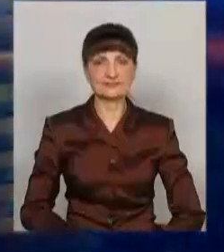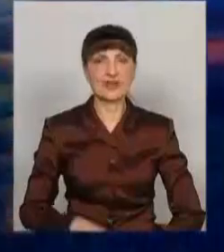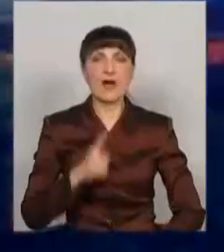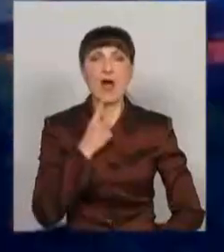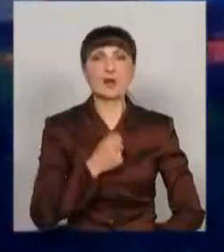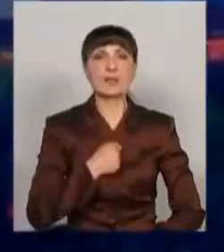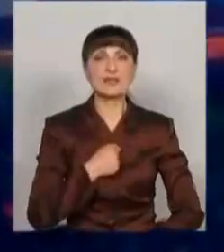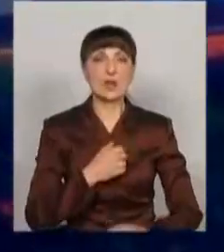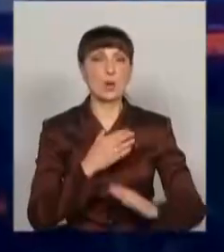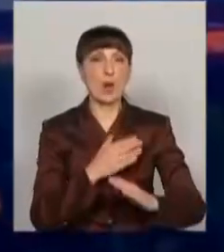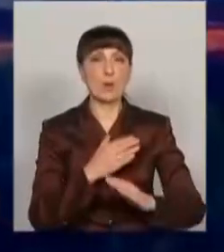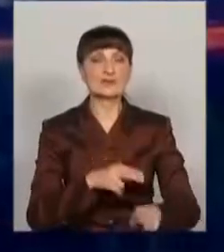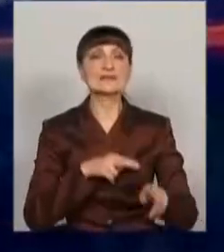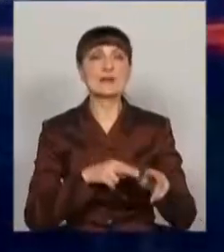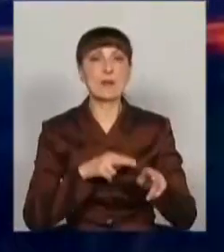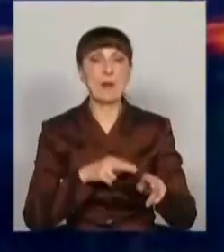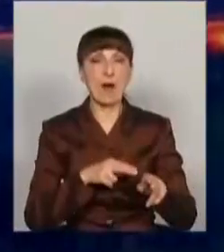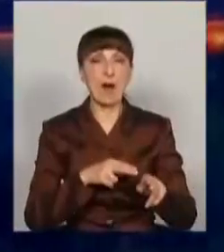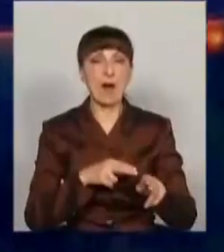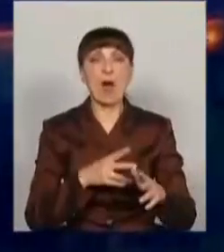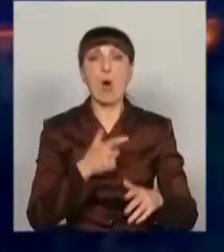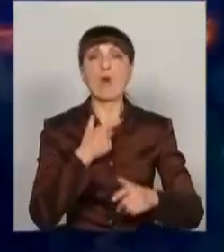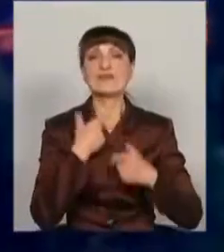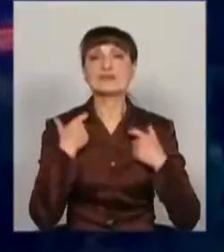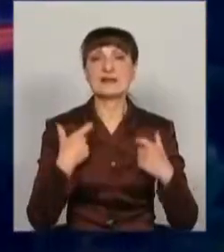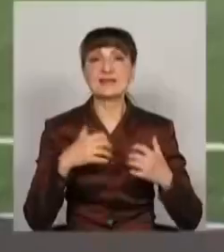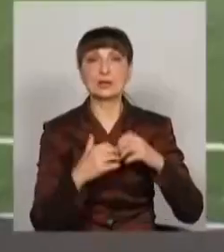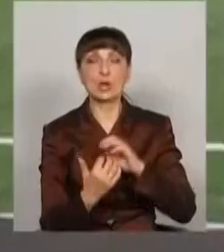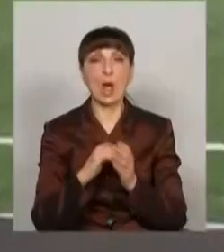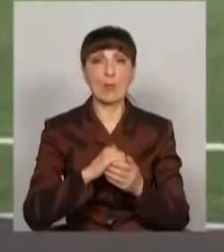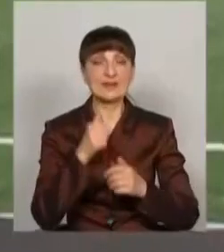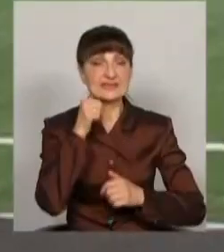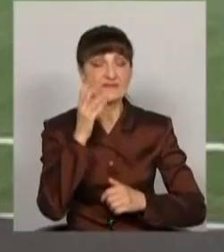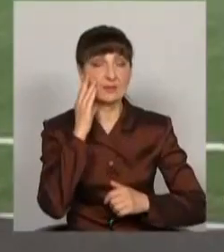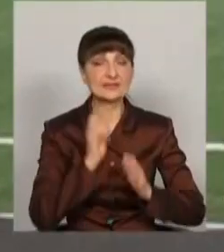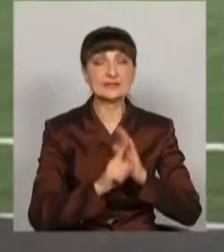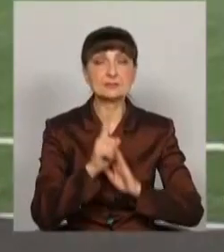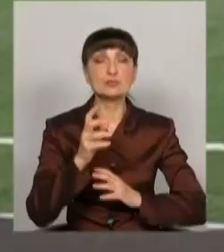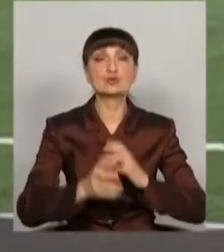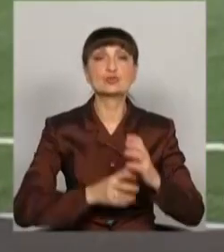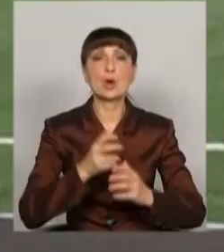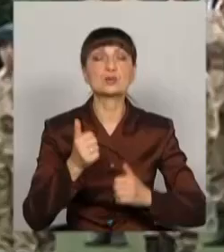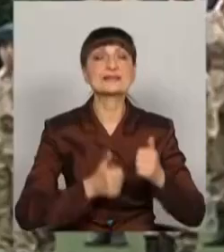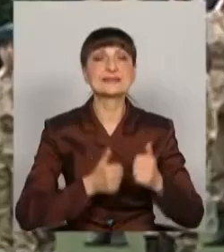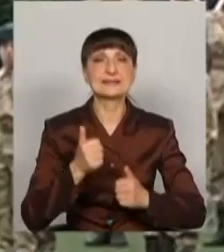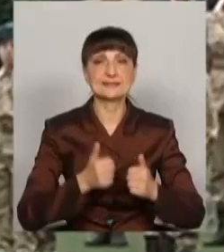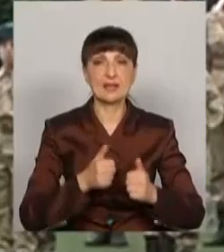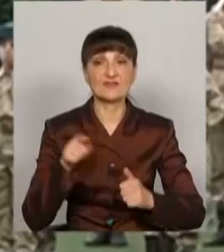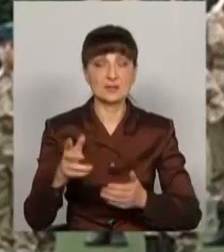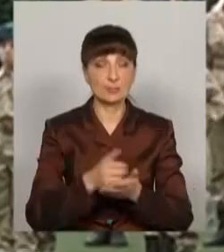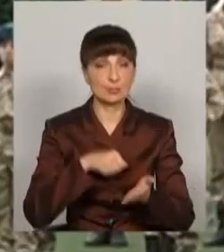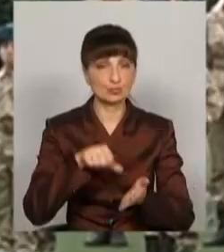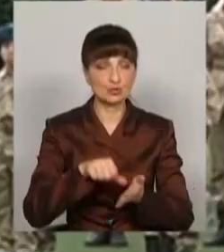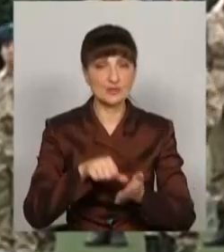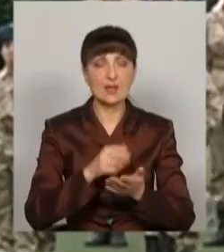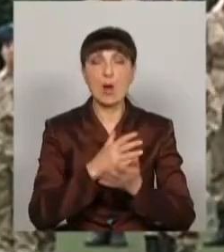Армейский рукопашный бой, стрельба из штатного оружия, офицерское троеборье. Завтра в Алматы стартуют международные состязания. В них примут